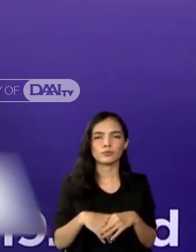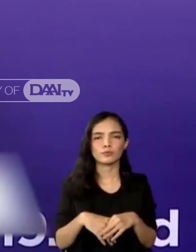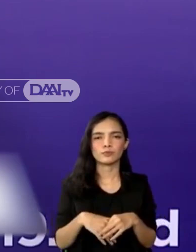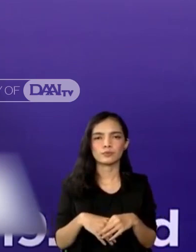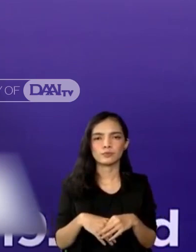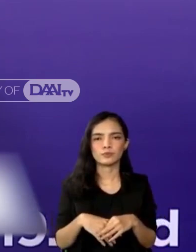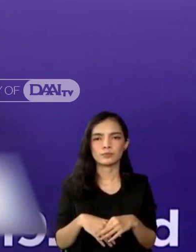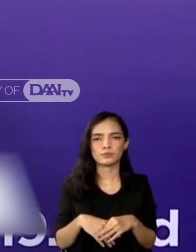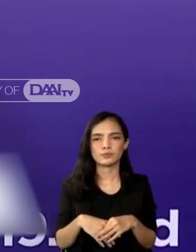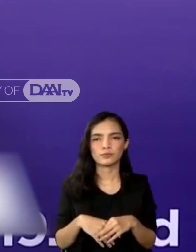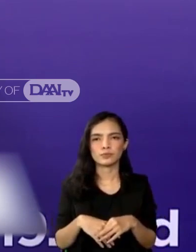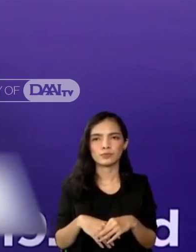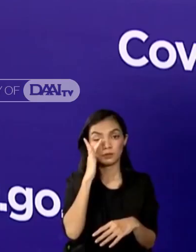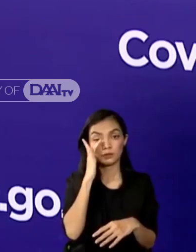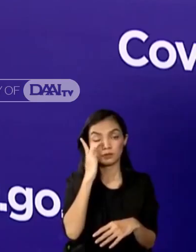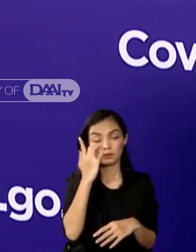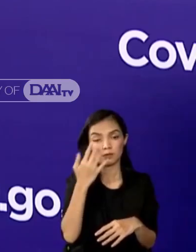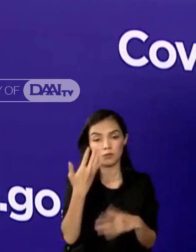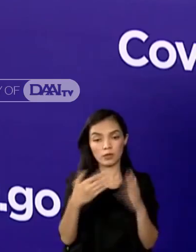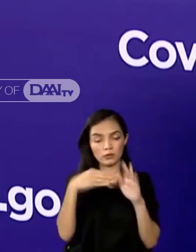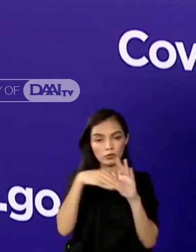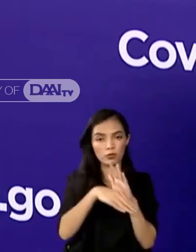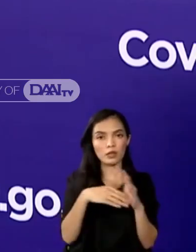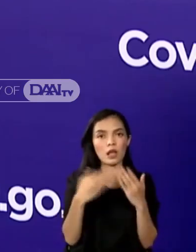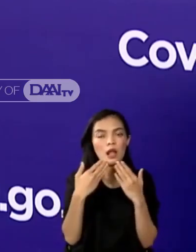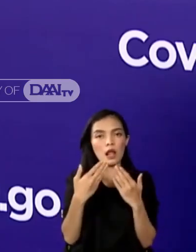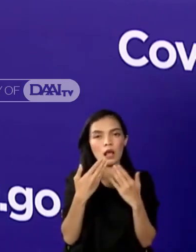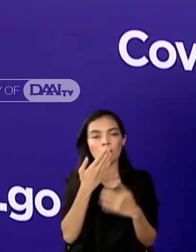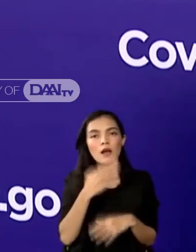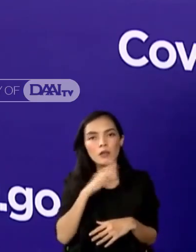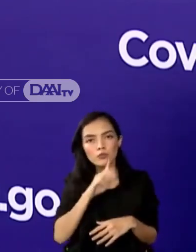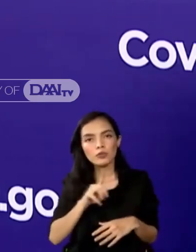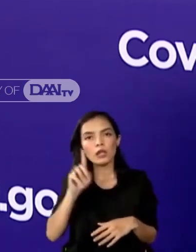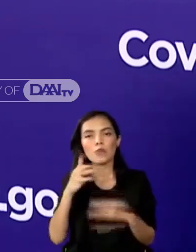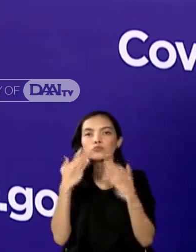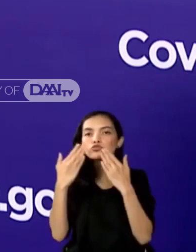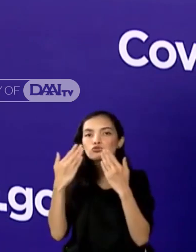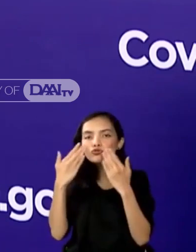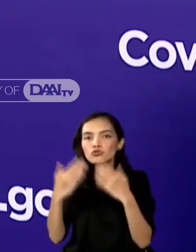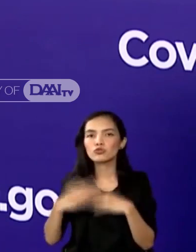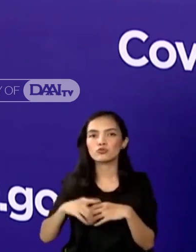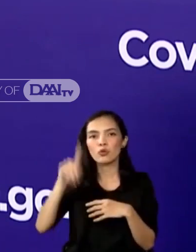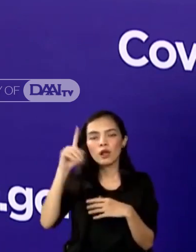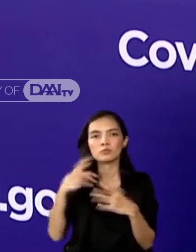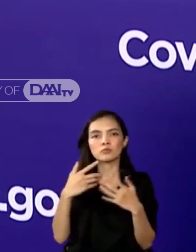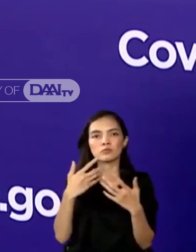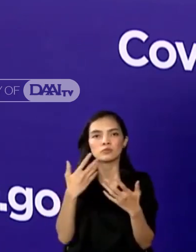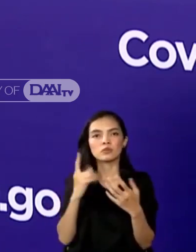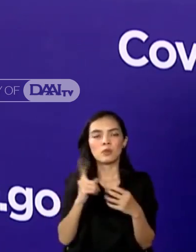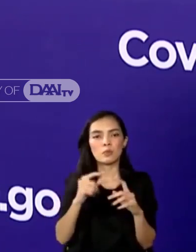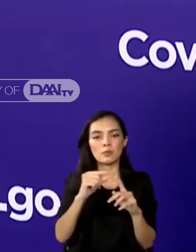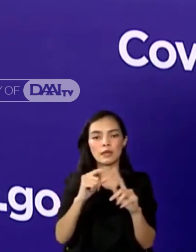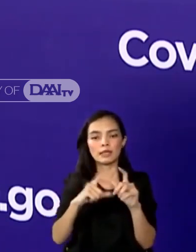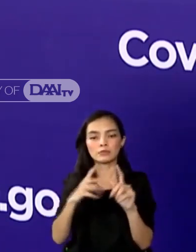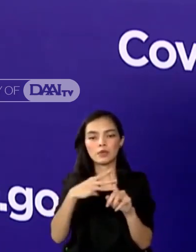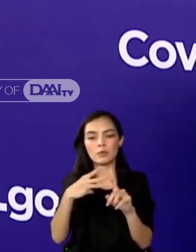Rumah Sakit Darurat COVID-19 Wisma Atlet. Senada dengan Mayjen TNI Dr. Tugas Ratmono, Sekretaris Jenderal Asosiasi Rumah